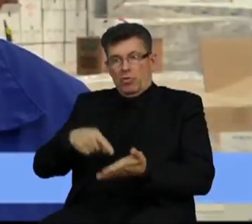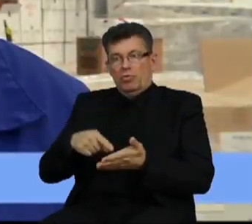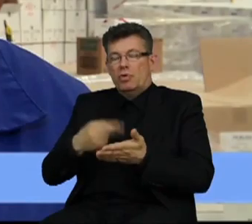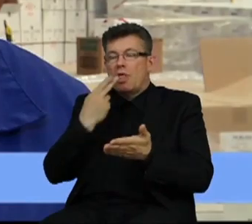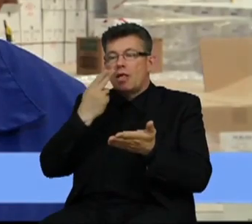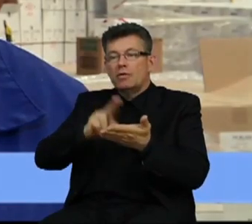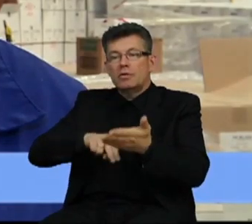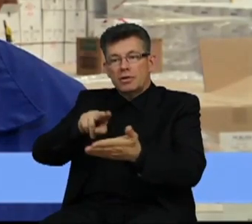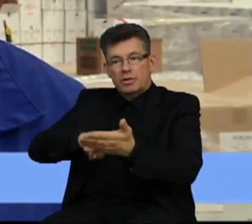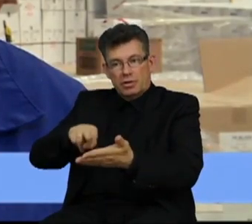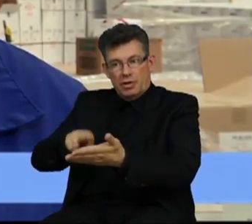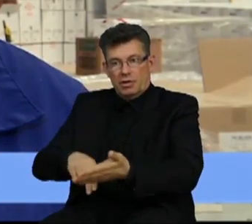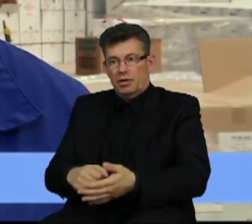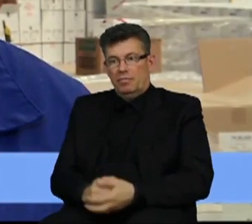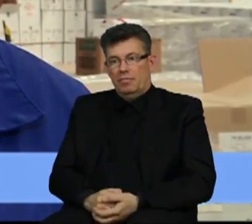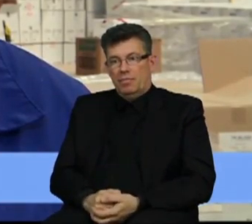oklejanie.